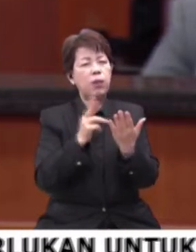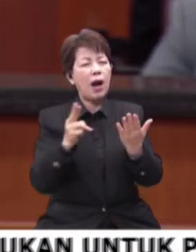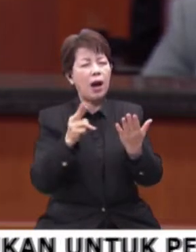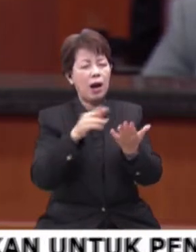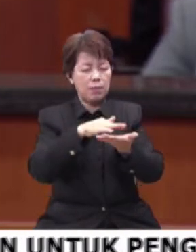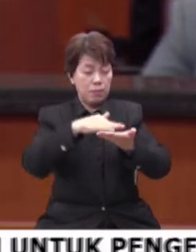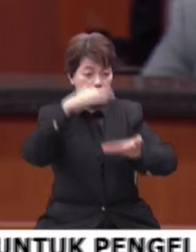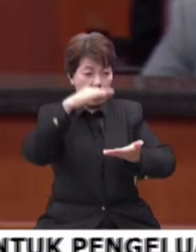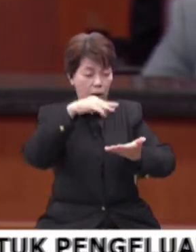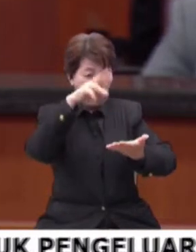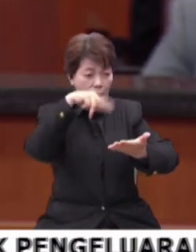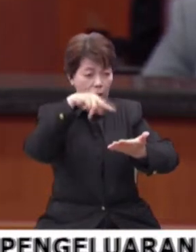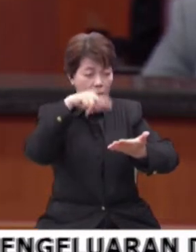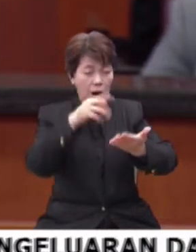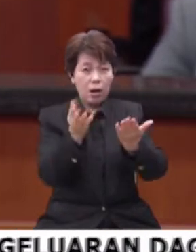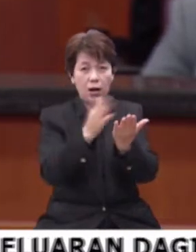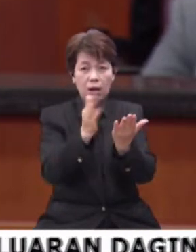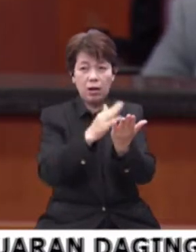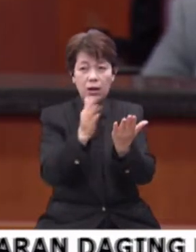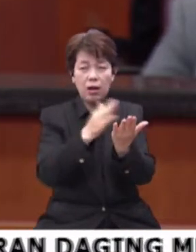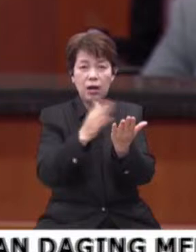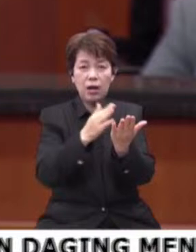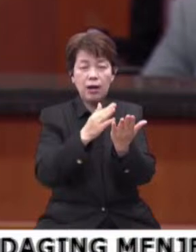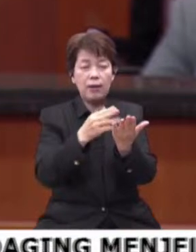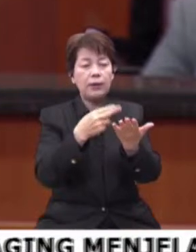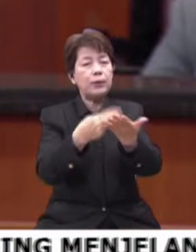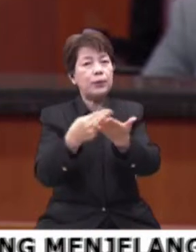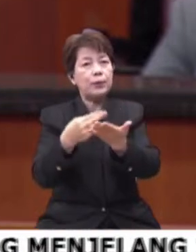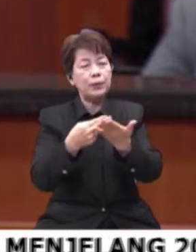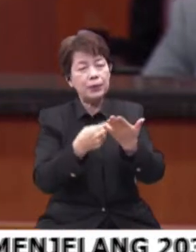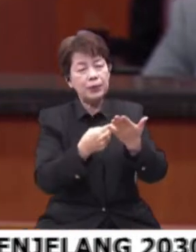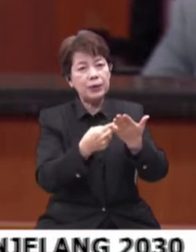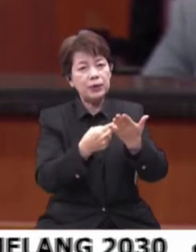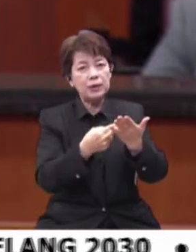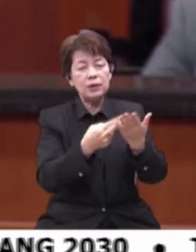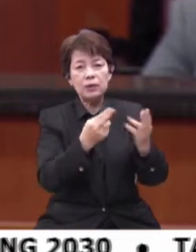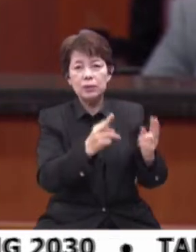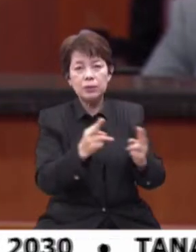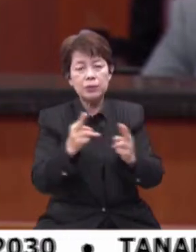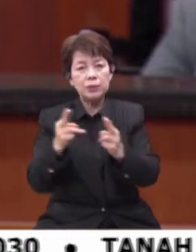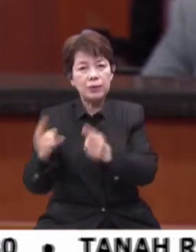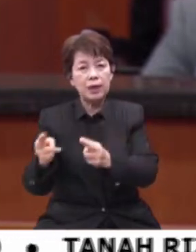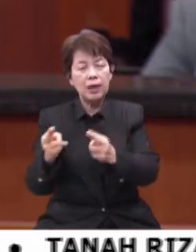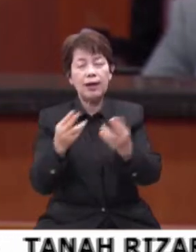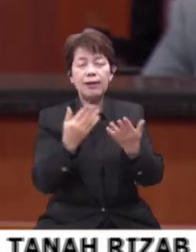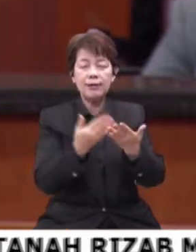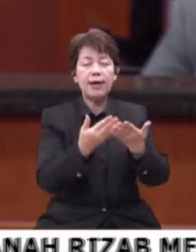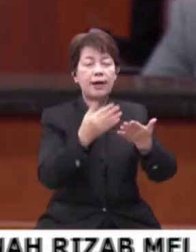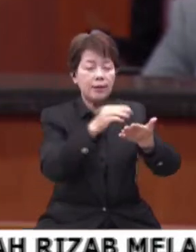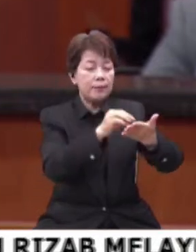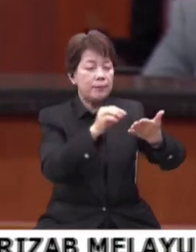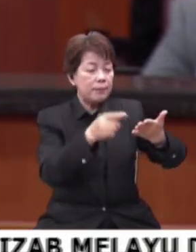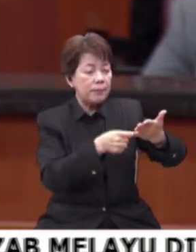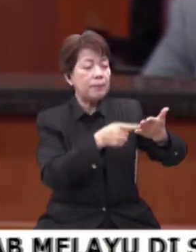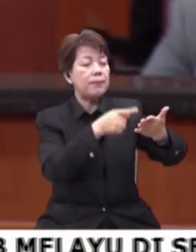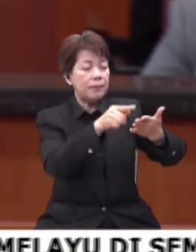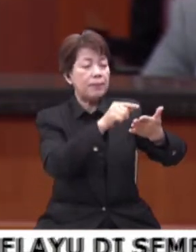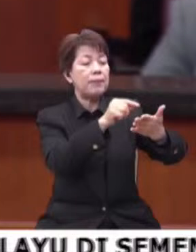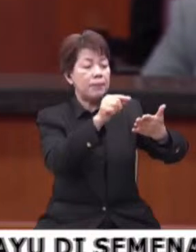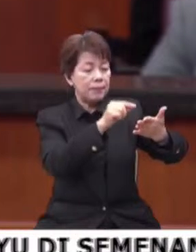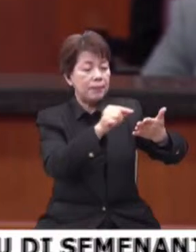dan banyak ditelani berundingkan dan juga ada Cup out ada yang ada